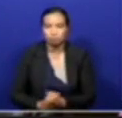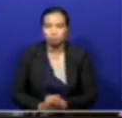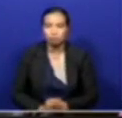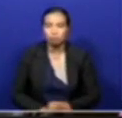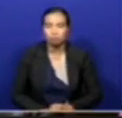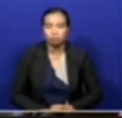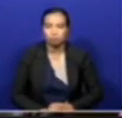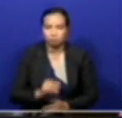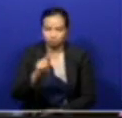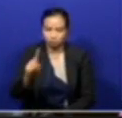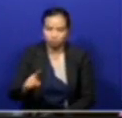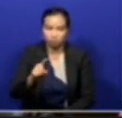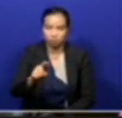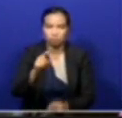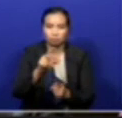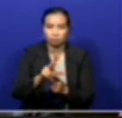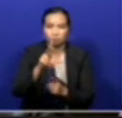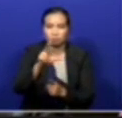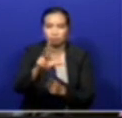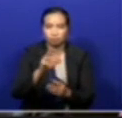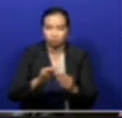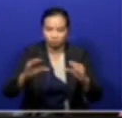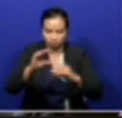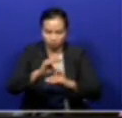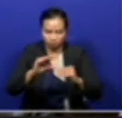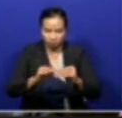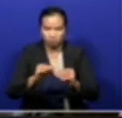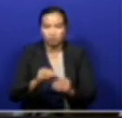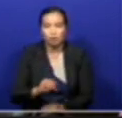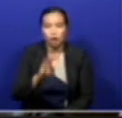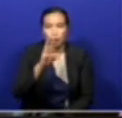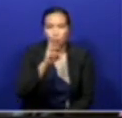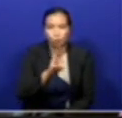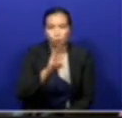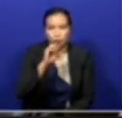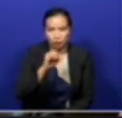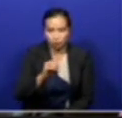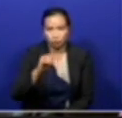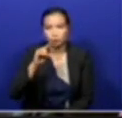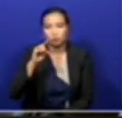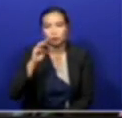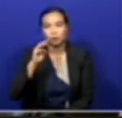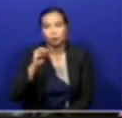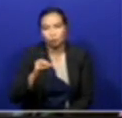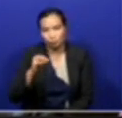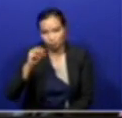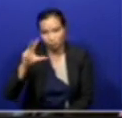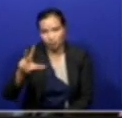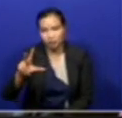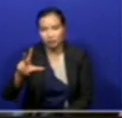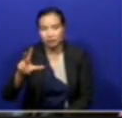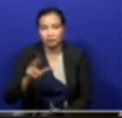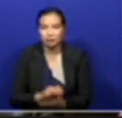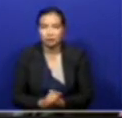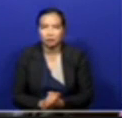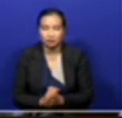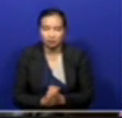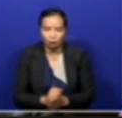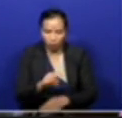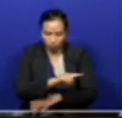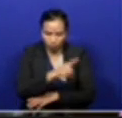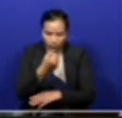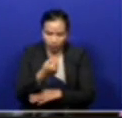ามลำดับที่3โครงการที่601063นี่ว่าถึงวันที่18มิถุนายน